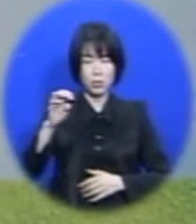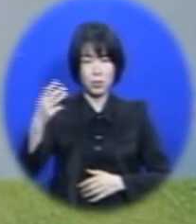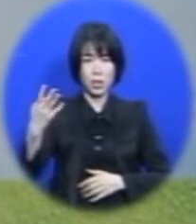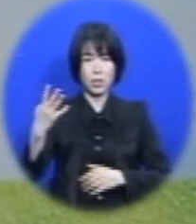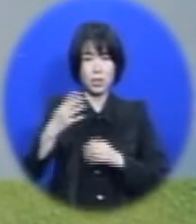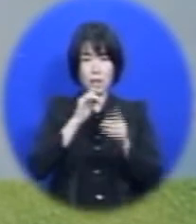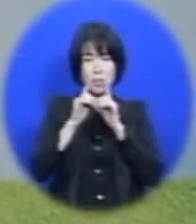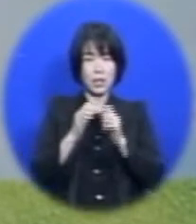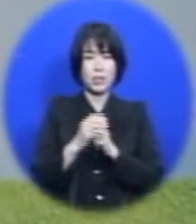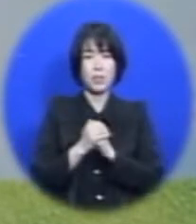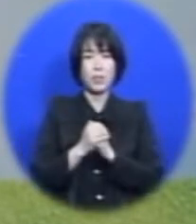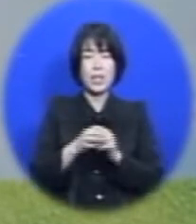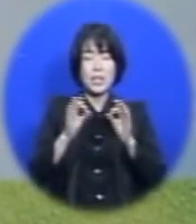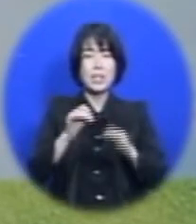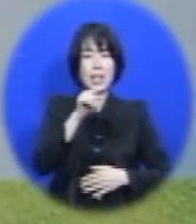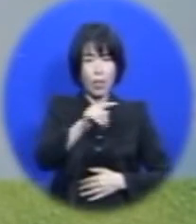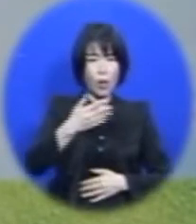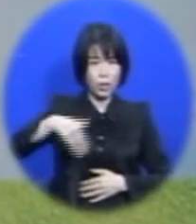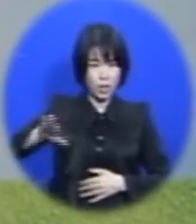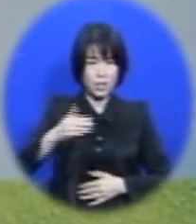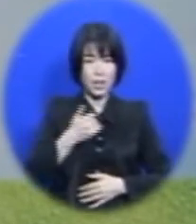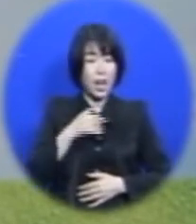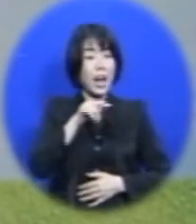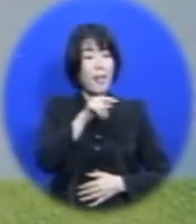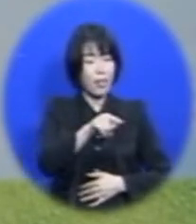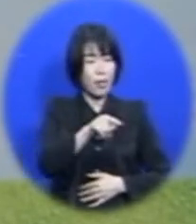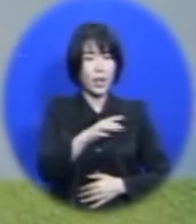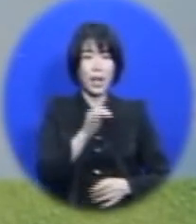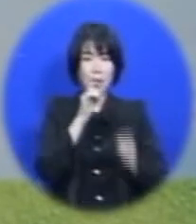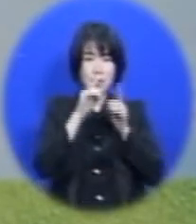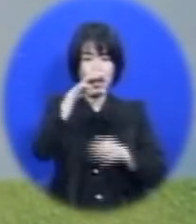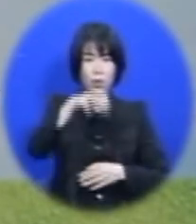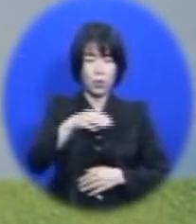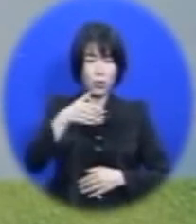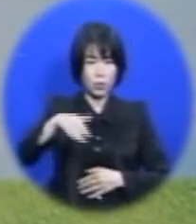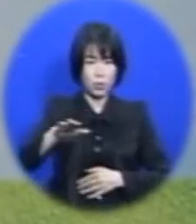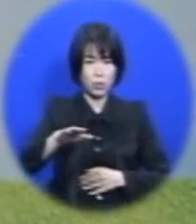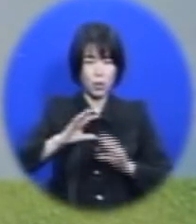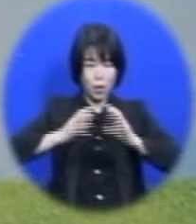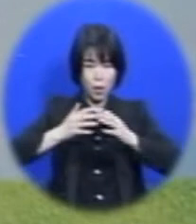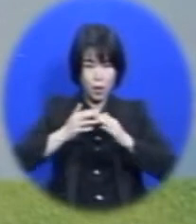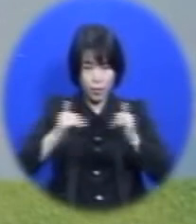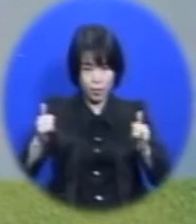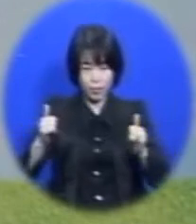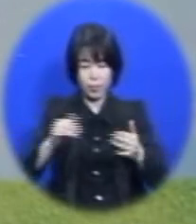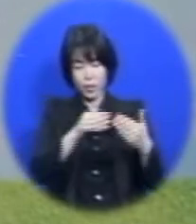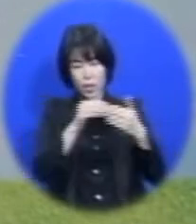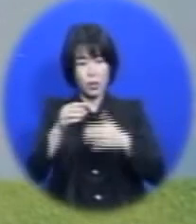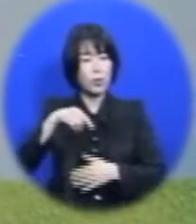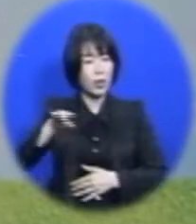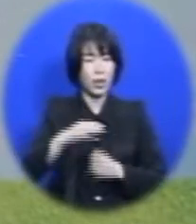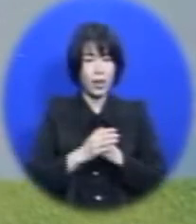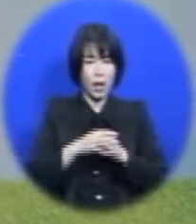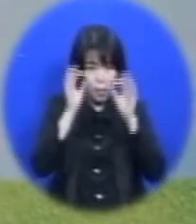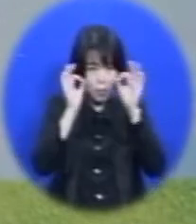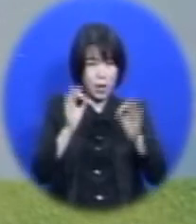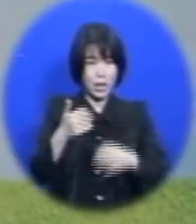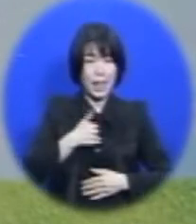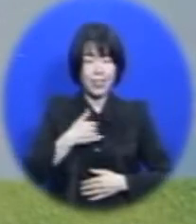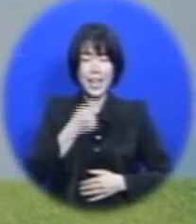말씀하시기를 이제 너는 가서 내가 너에게 말한 곳으로 백성을 인도하여라. 보아라